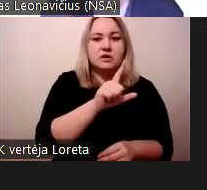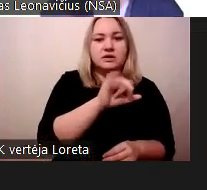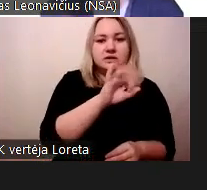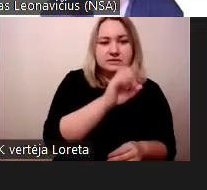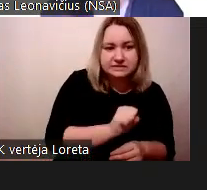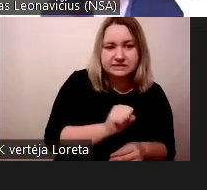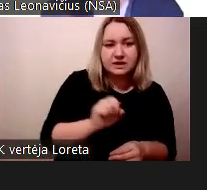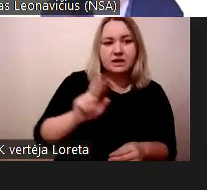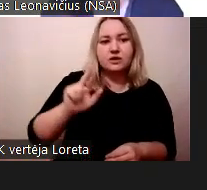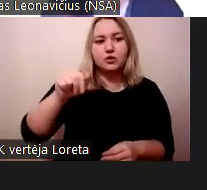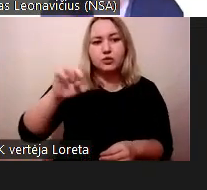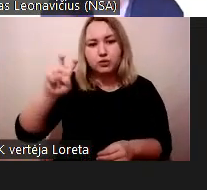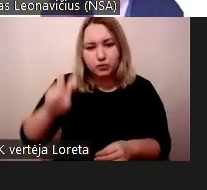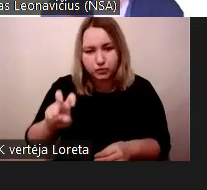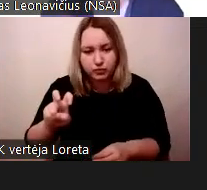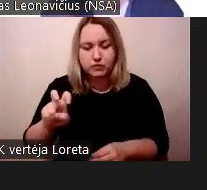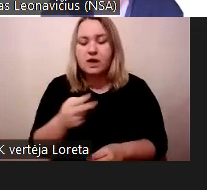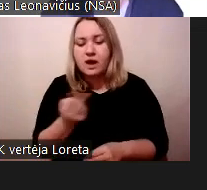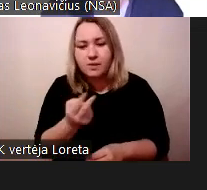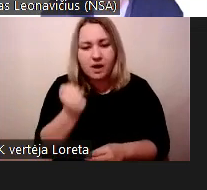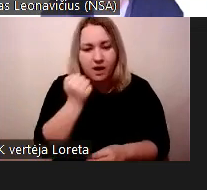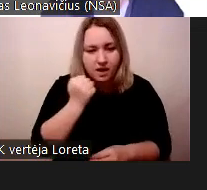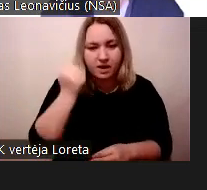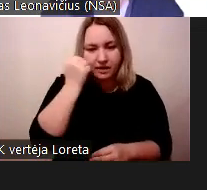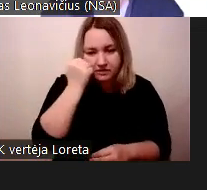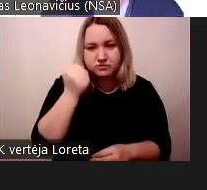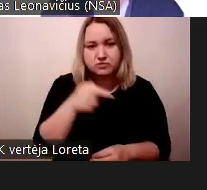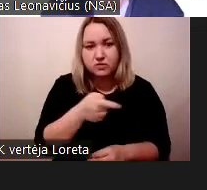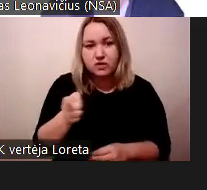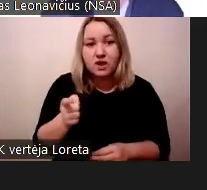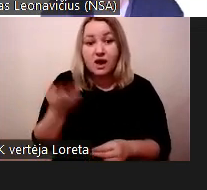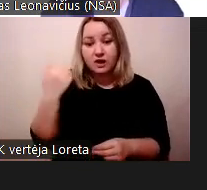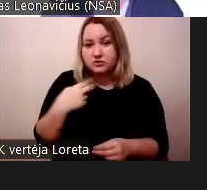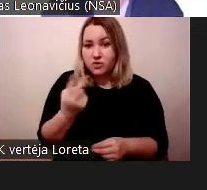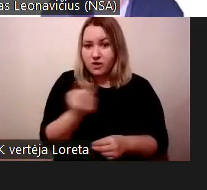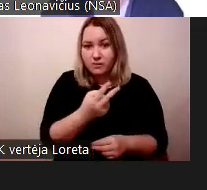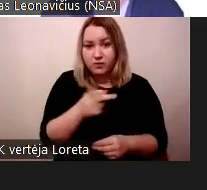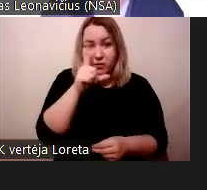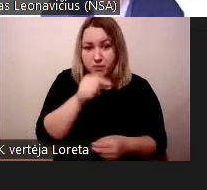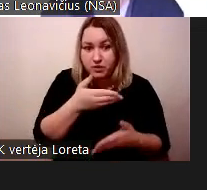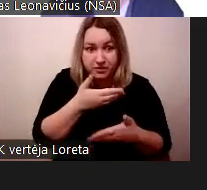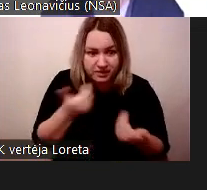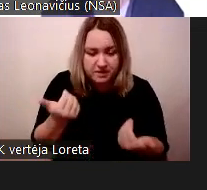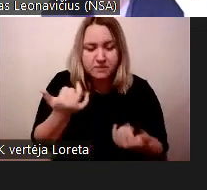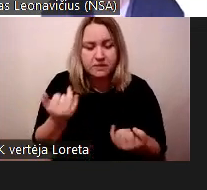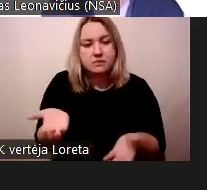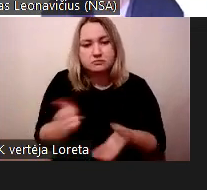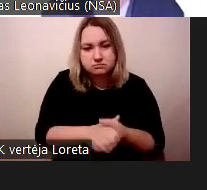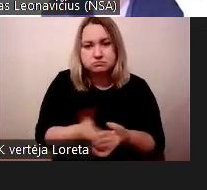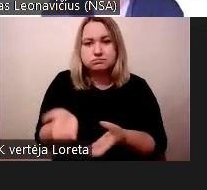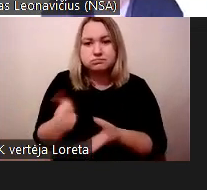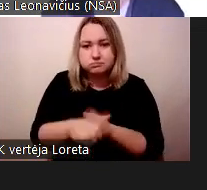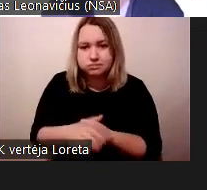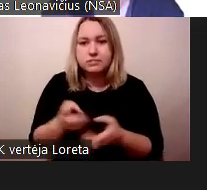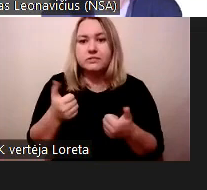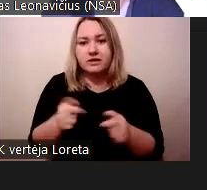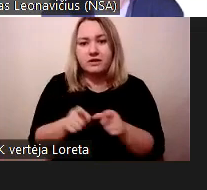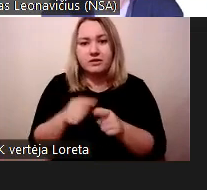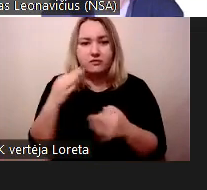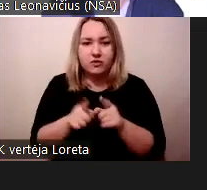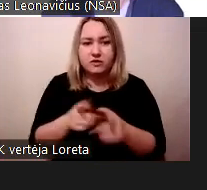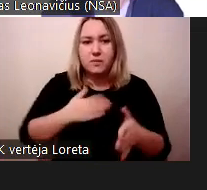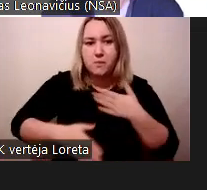abi, ir aš abiejų beje nepažinojau, bet dabar man atrodo, kad aš jas labai gerai pažįstu. Man